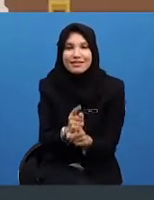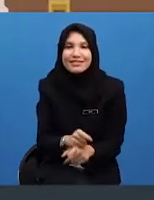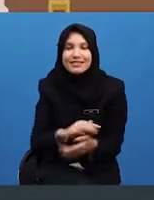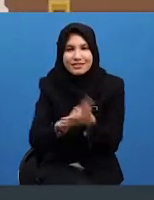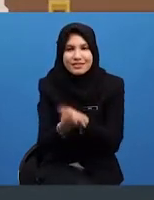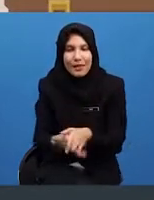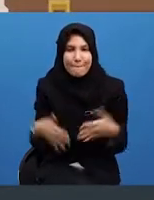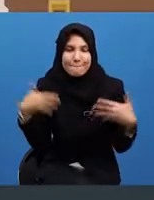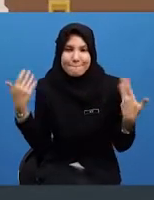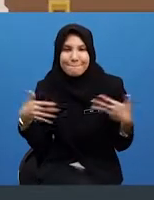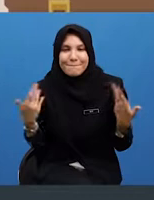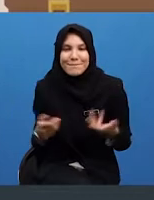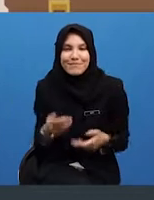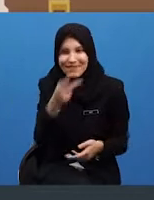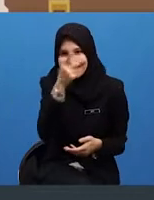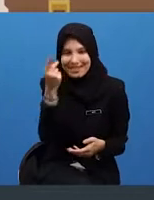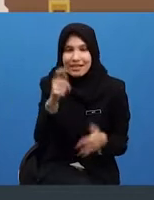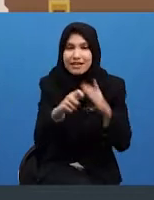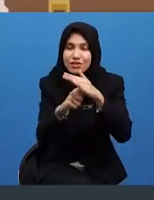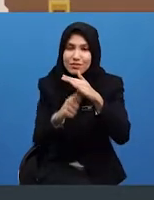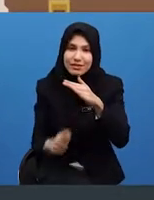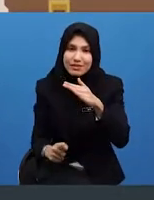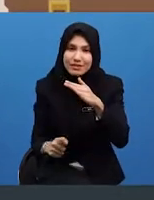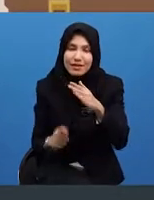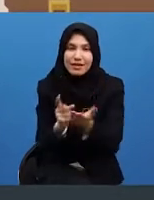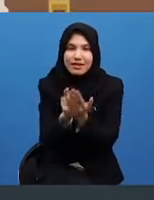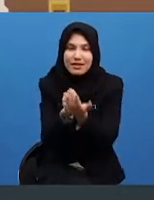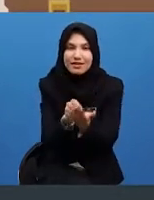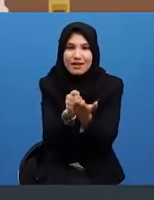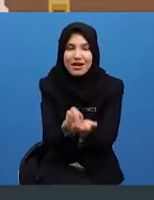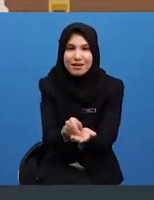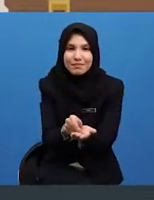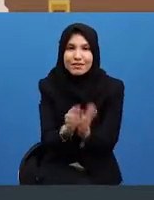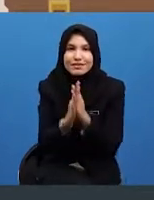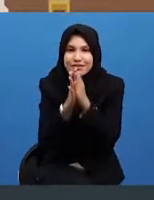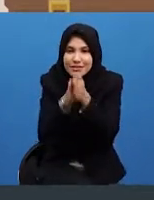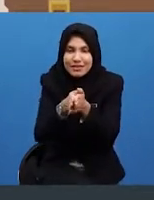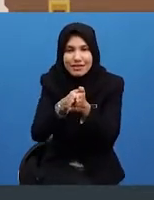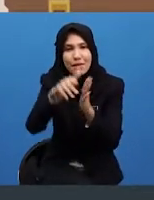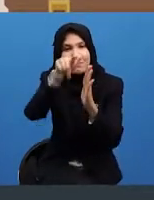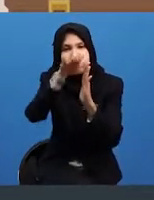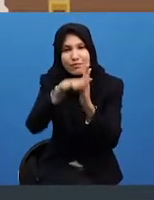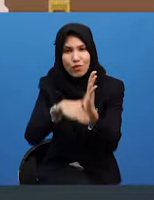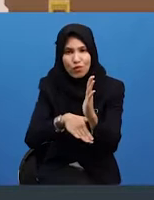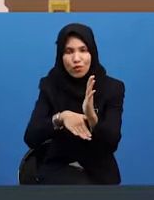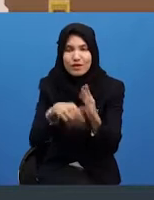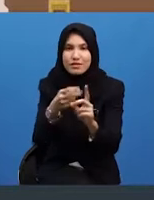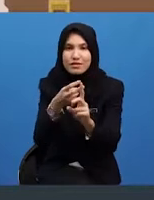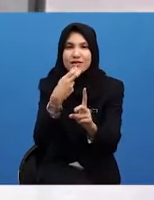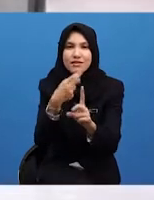Hal ini adalah kerana ketumpatan kapal selam lebih kurang daripada air apabila